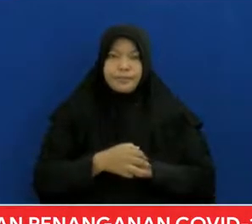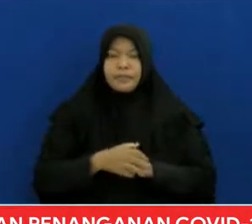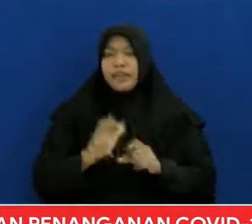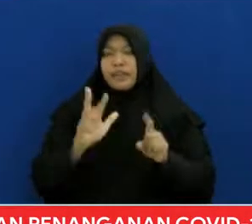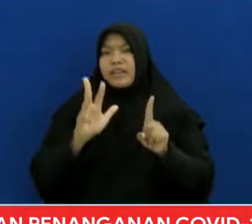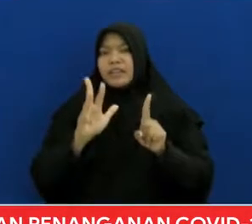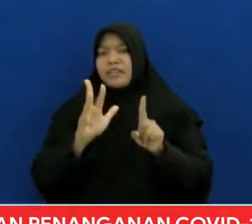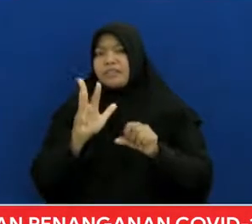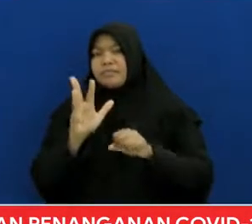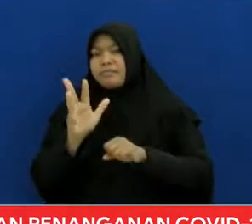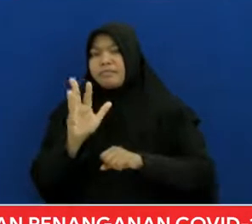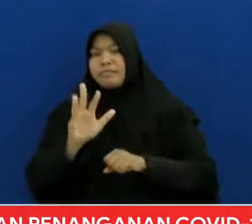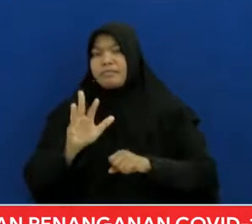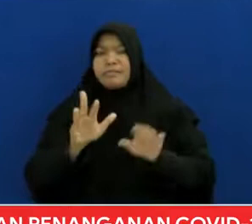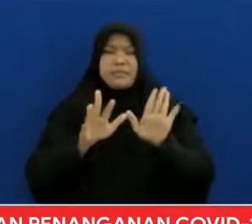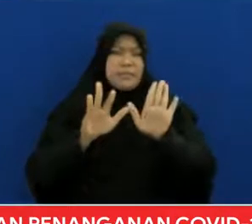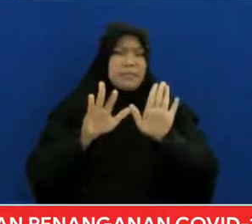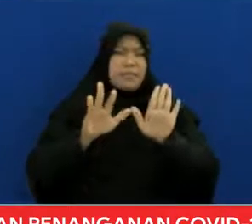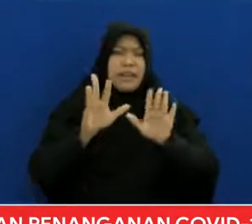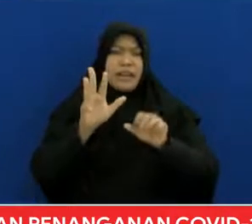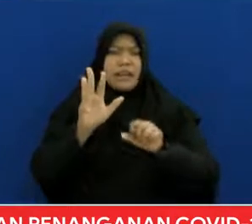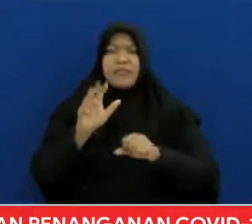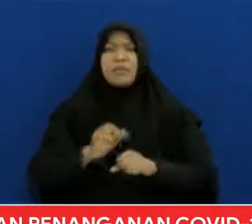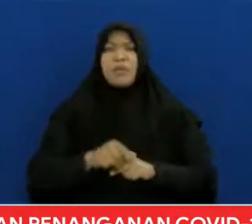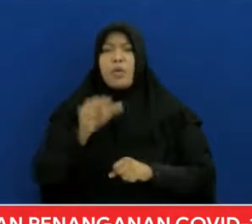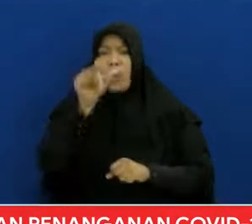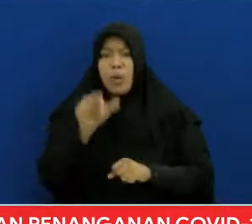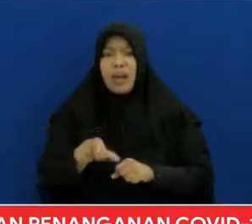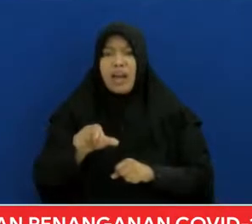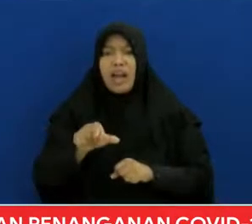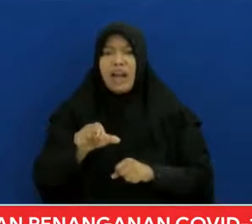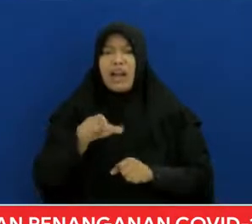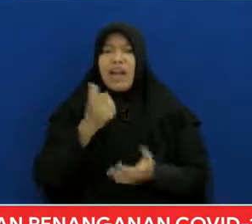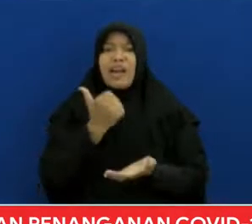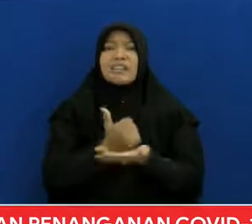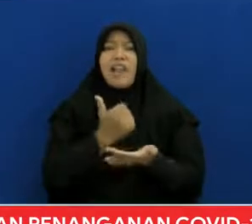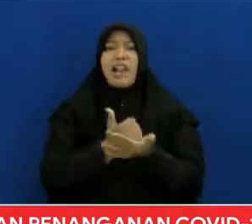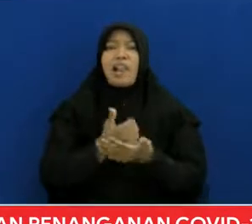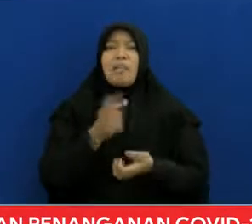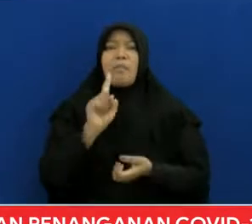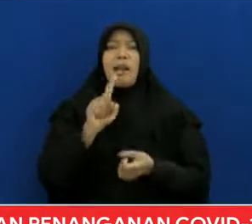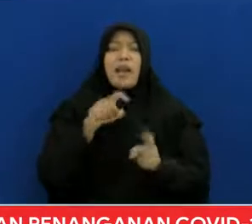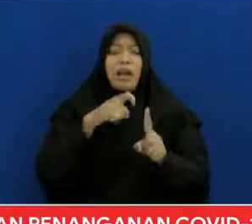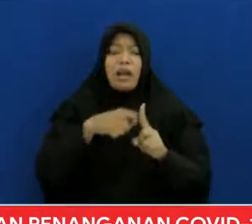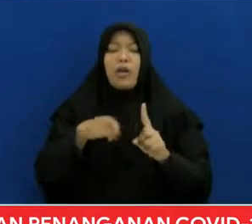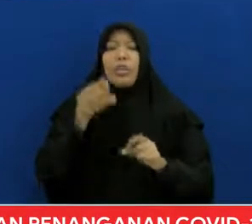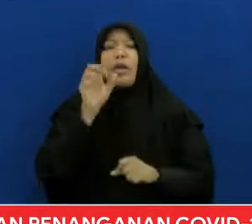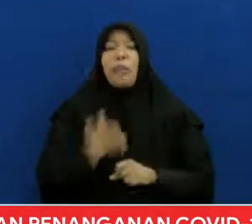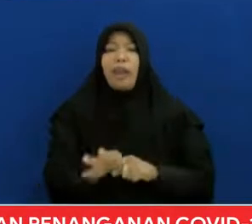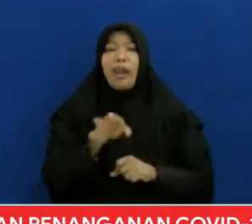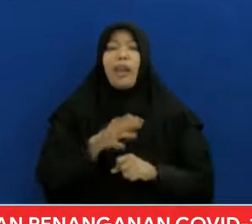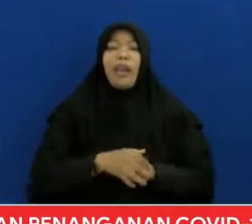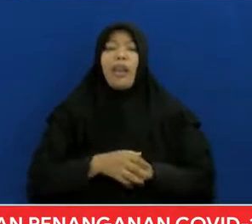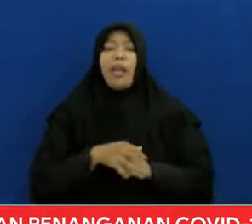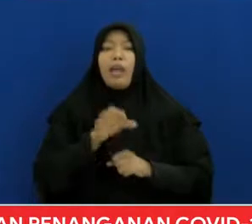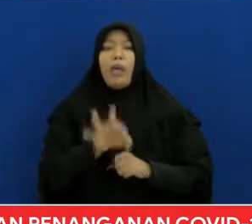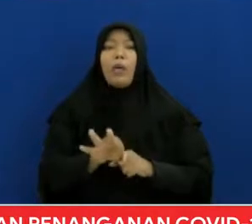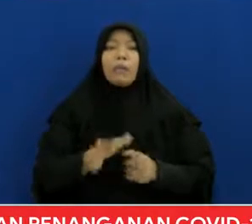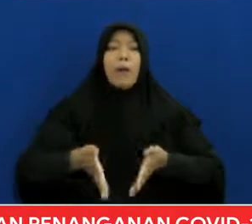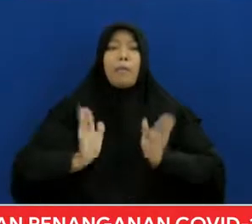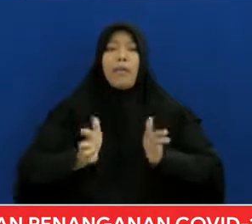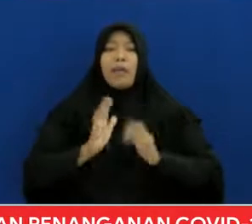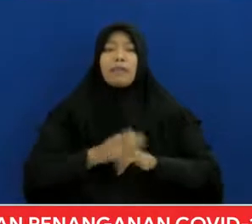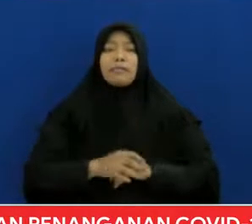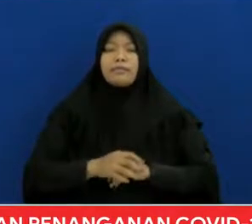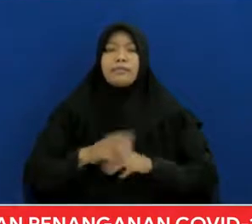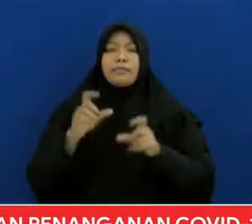9 orang meninggal diantaranya dari Kota Medan. Kemudian 3 orang diantaranya dari Deli